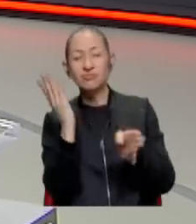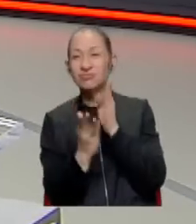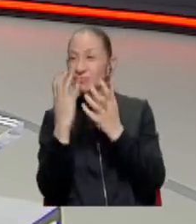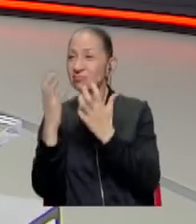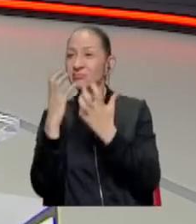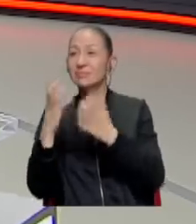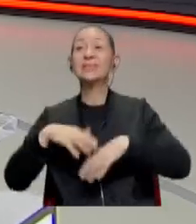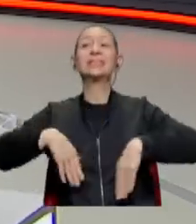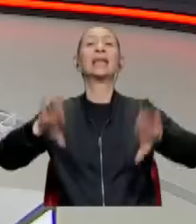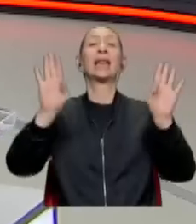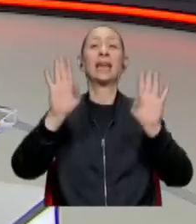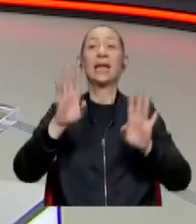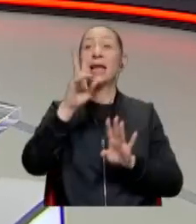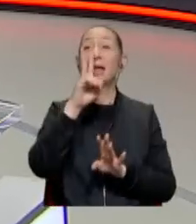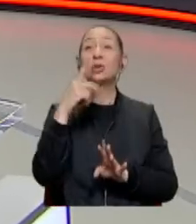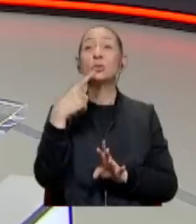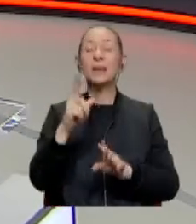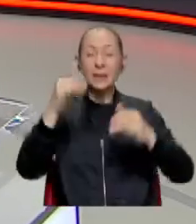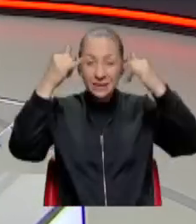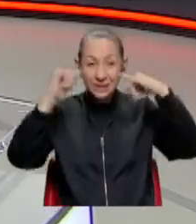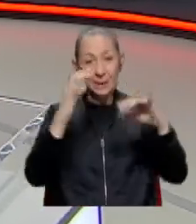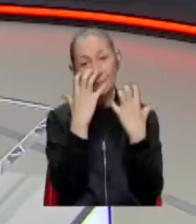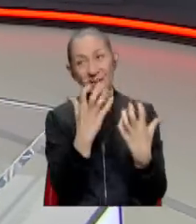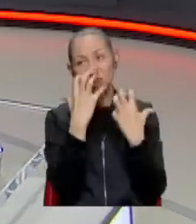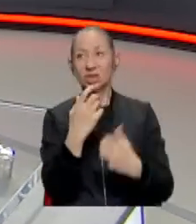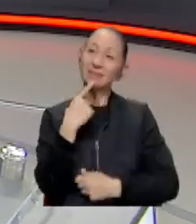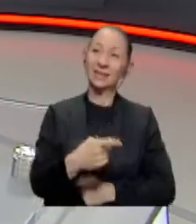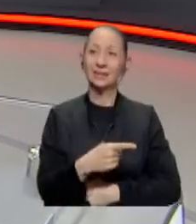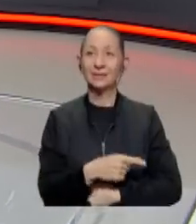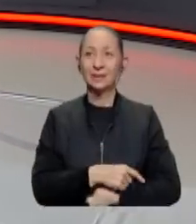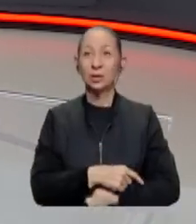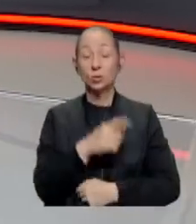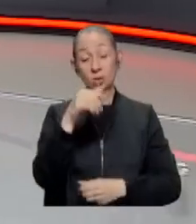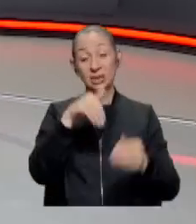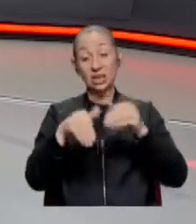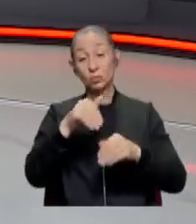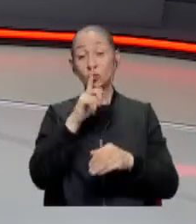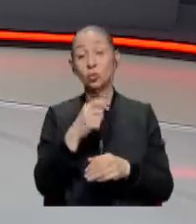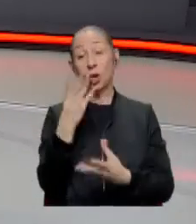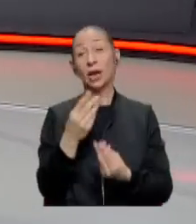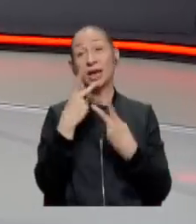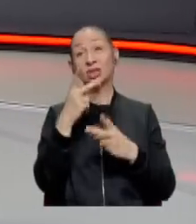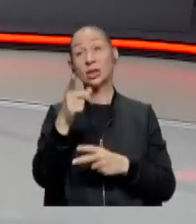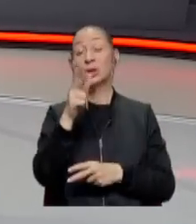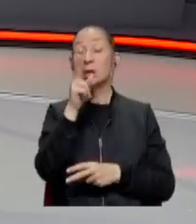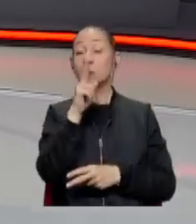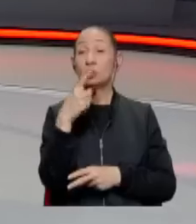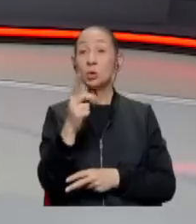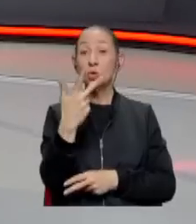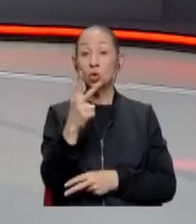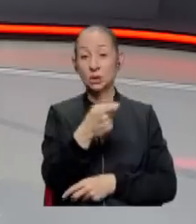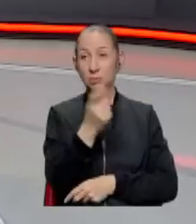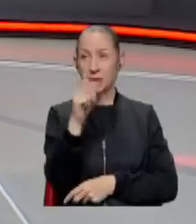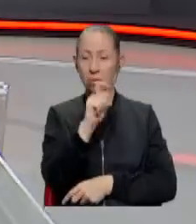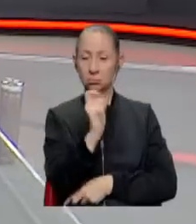seçim Vadi olarak 200 bin sığır besleyeceğiz diye bunu seçim Vadi olarak açıklayın Yani 200 bin 3 bin lira verseniz